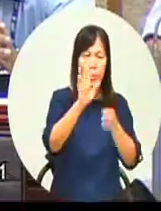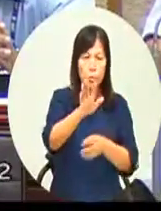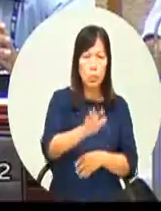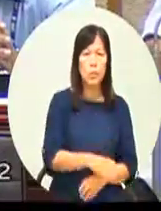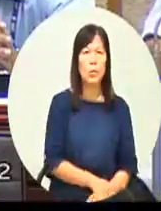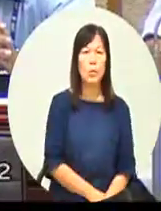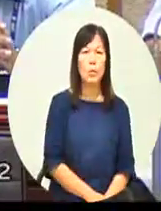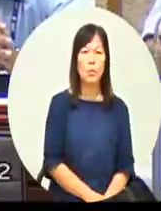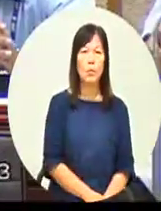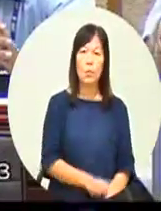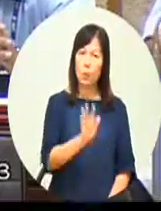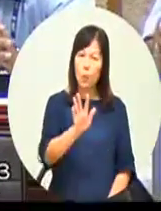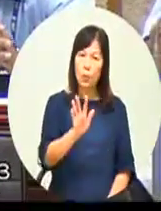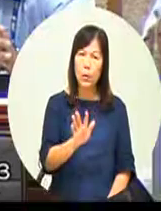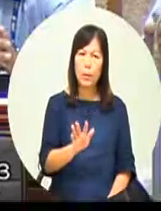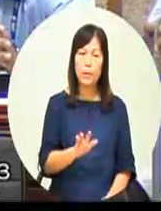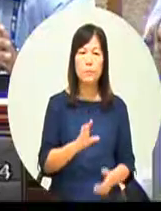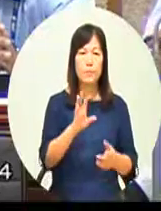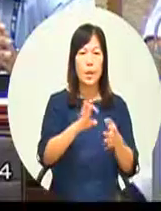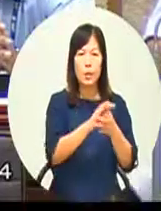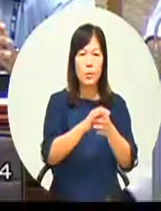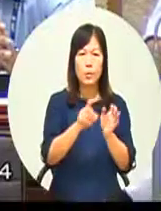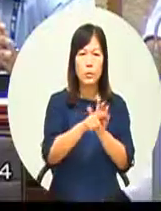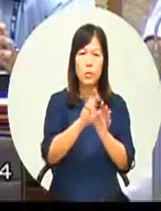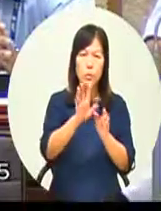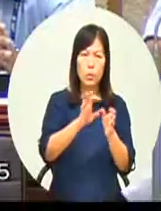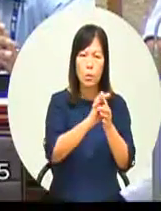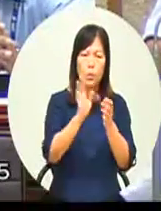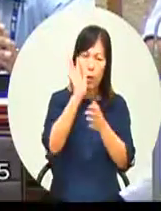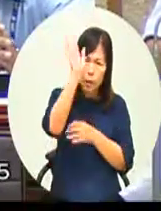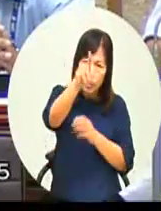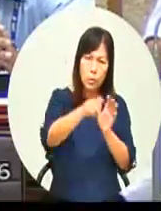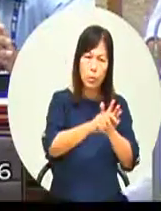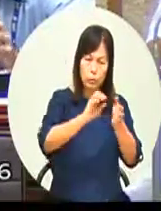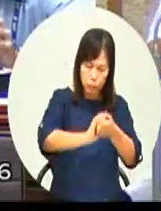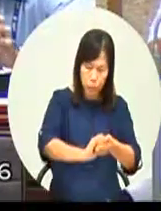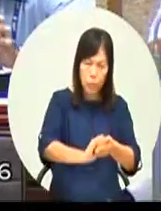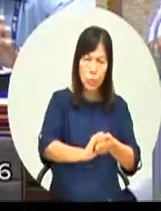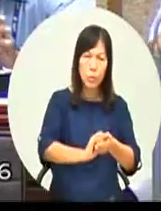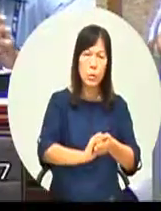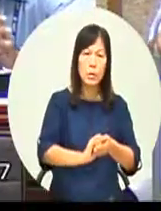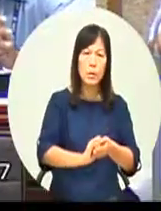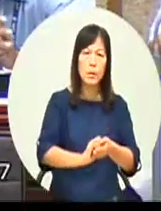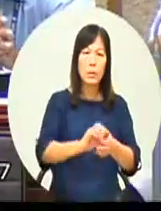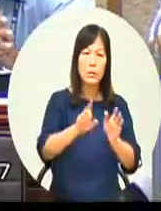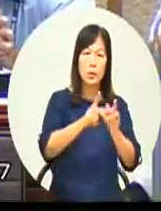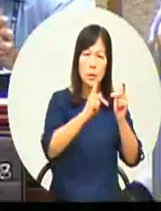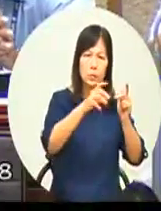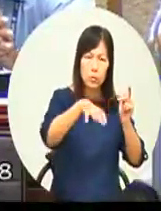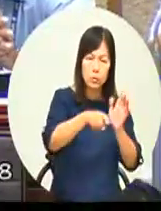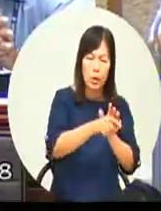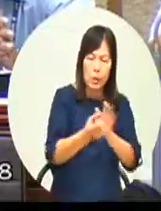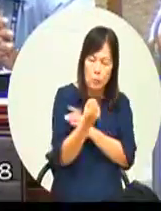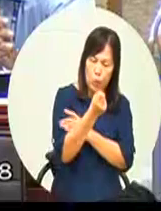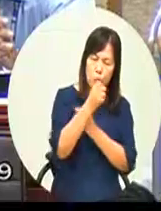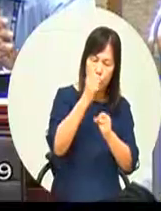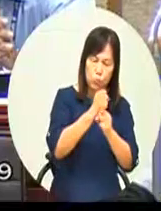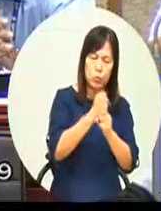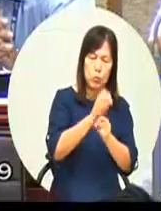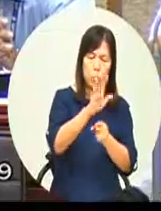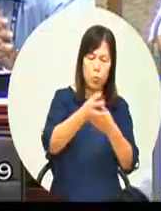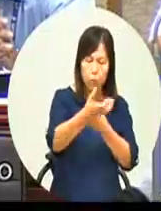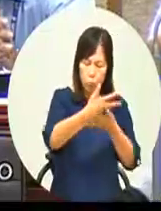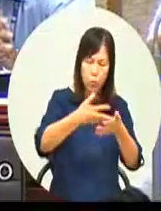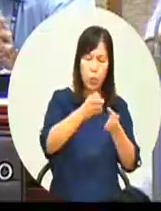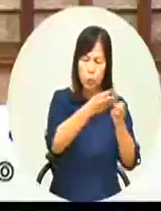吗？ 因为这里面会涉及到相关的后续的确定部分哦，所以。捷运公司也正积极在跟他们谈 啊，对啊，捷运公